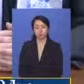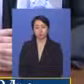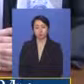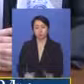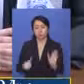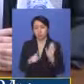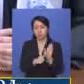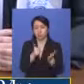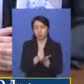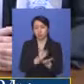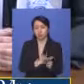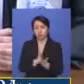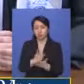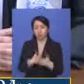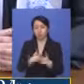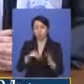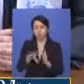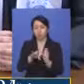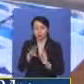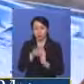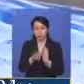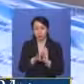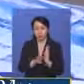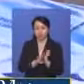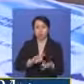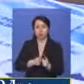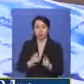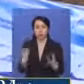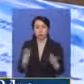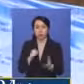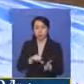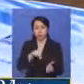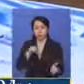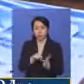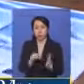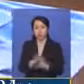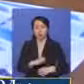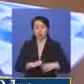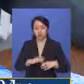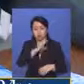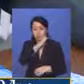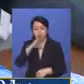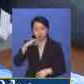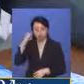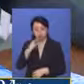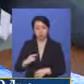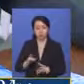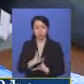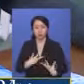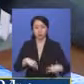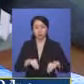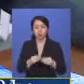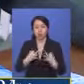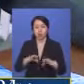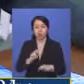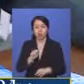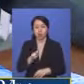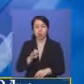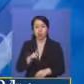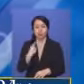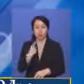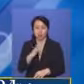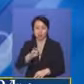Шесть основных направлений своей предвыборной программы «Перемены неизбежны» представили члены Североказахстанского областного филиала Демократической партии «Акжол». Одной